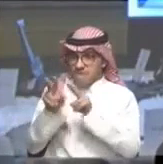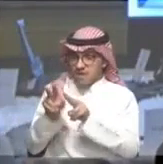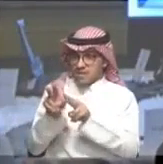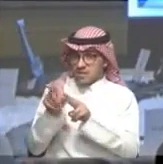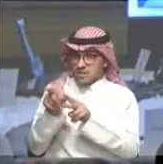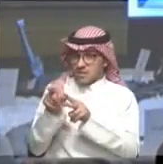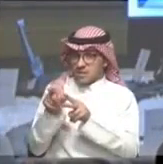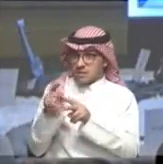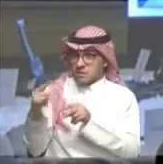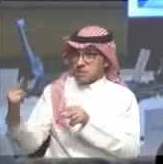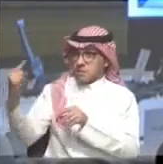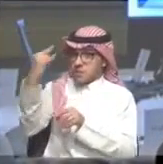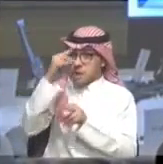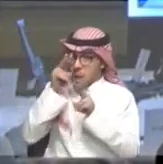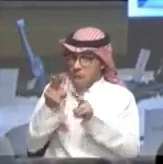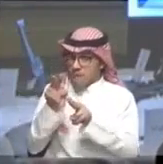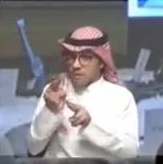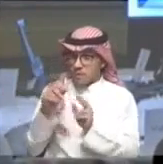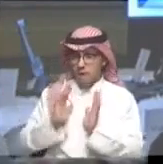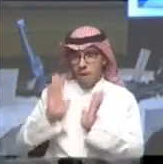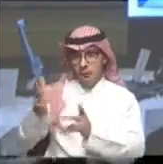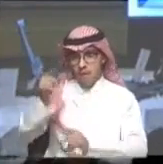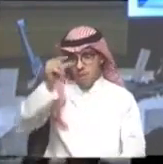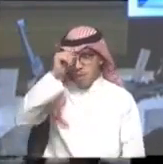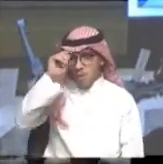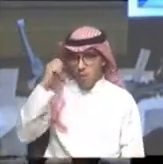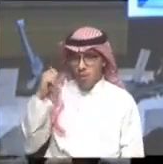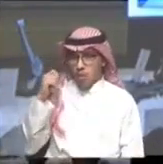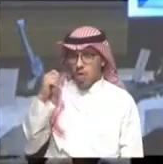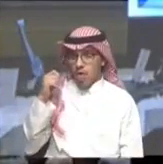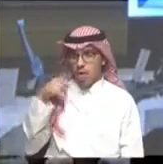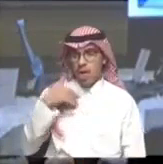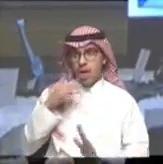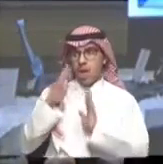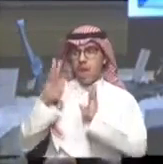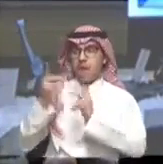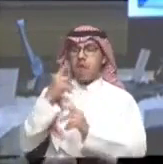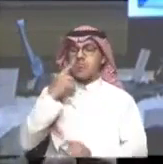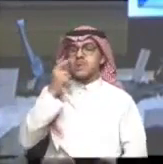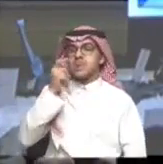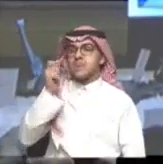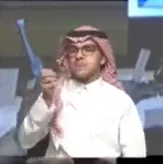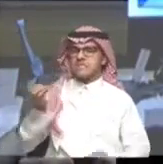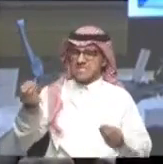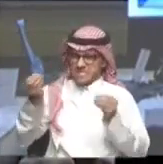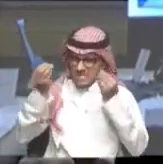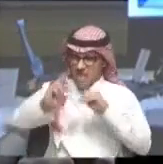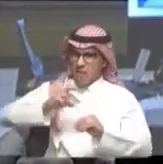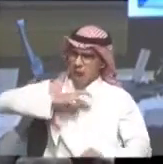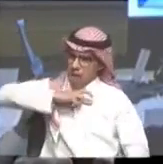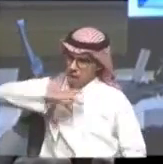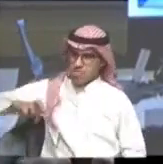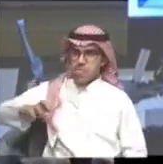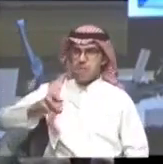هذه المنظومات ضد الأعيان المدنية أو المنشآت الصناعية والحيوية، راح يكون الرد قاسي